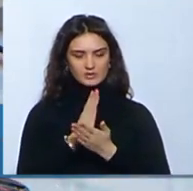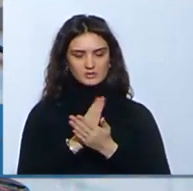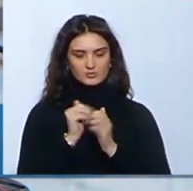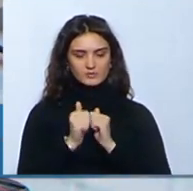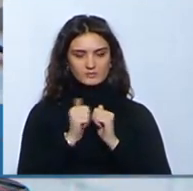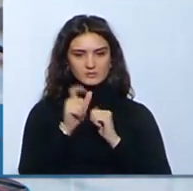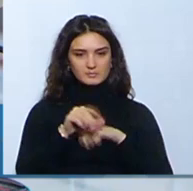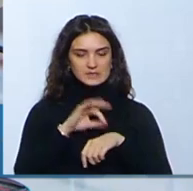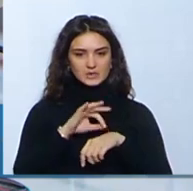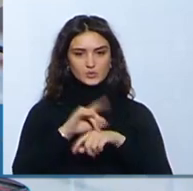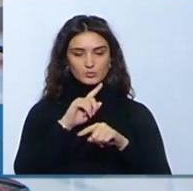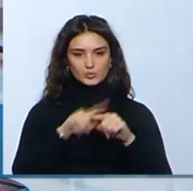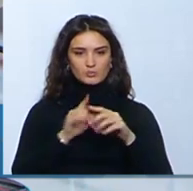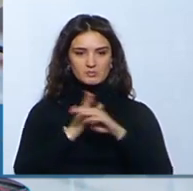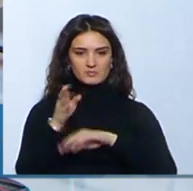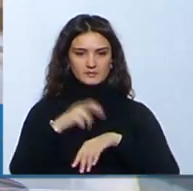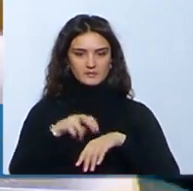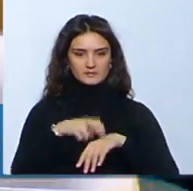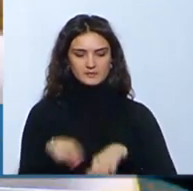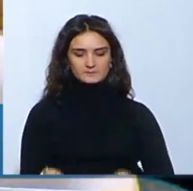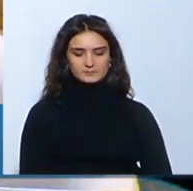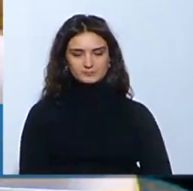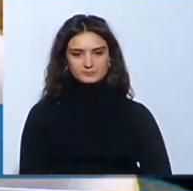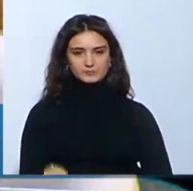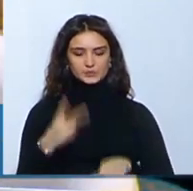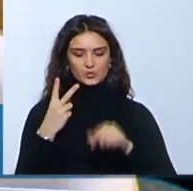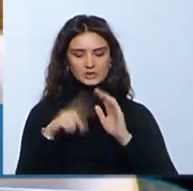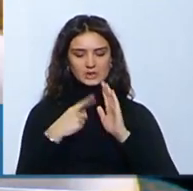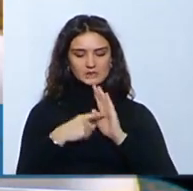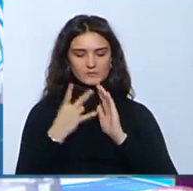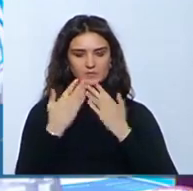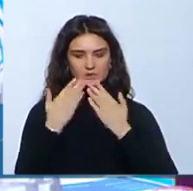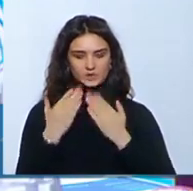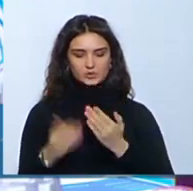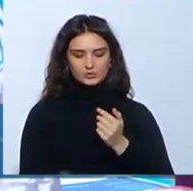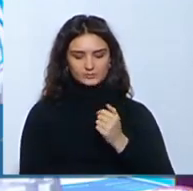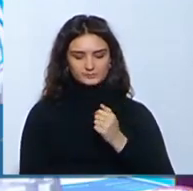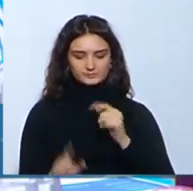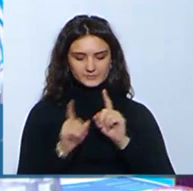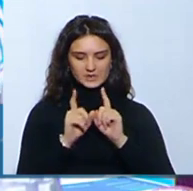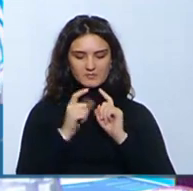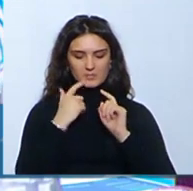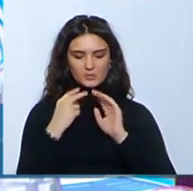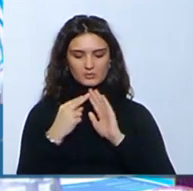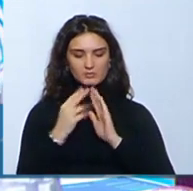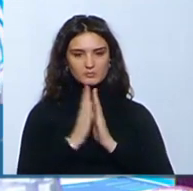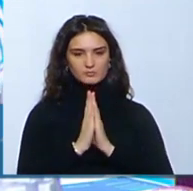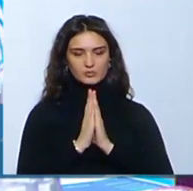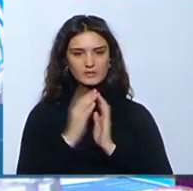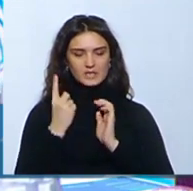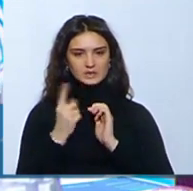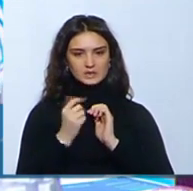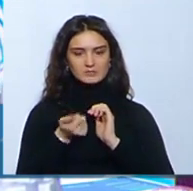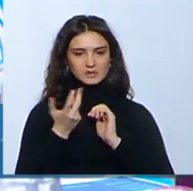ყოველთვის პაციენტისთვის, დროული მიმართვა ექიმთან. ორი გავრცელებული კითხვა უნდა დაგისვათ ასევე მაყურებლის თხოვნით.